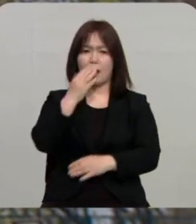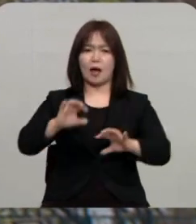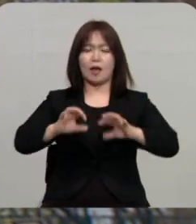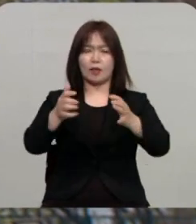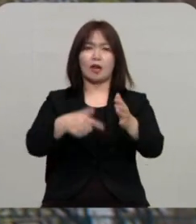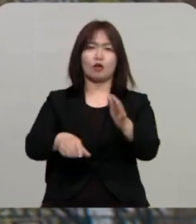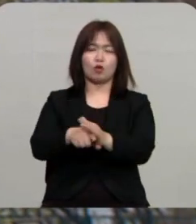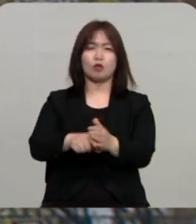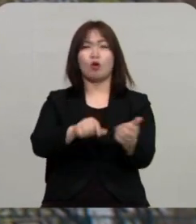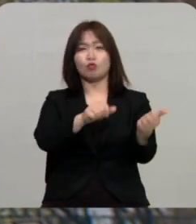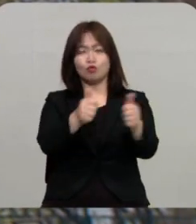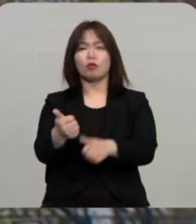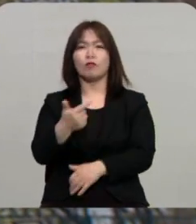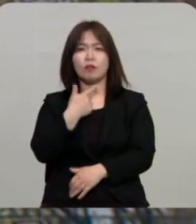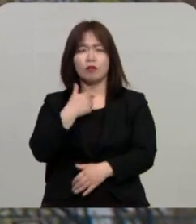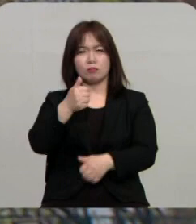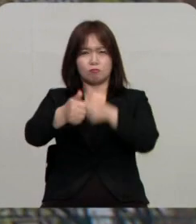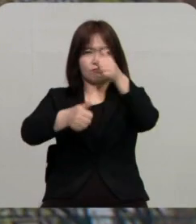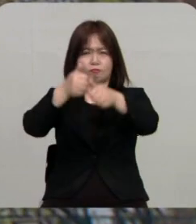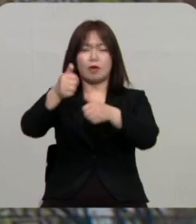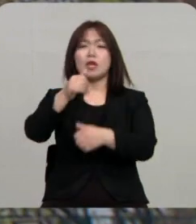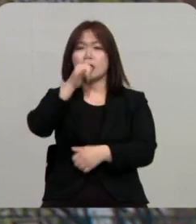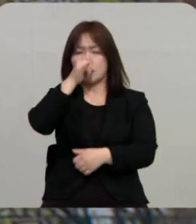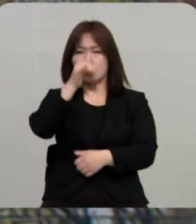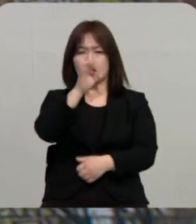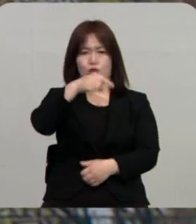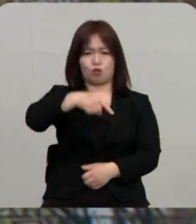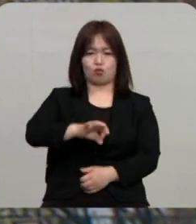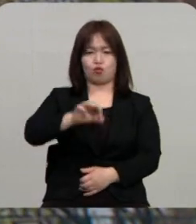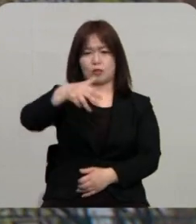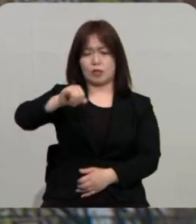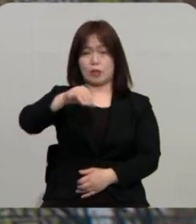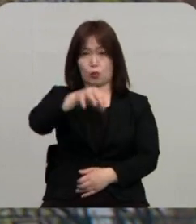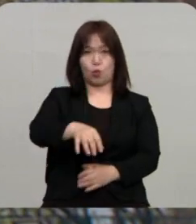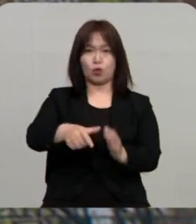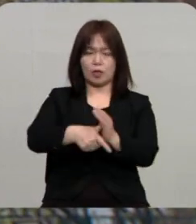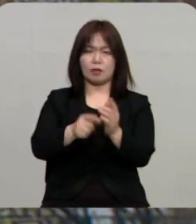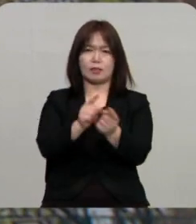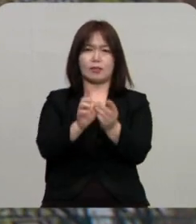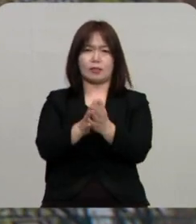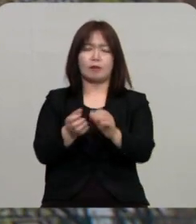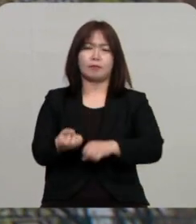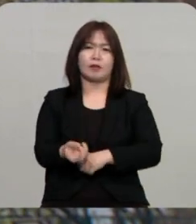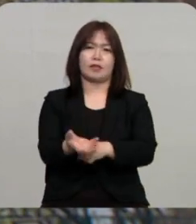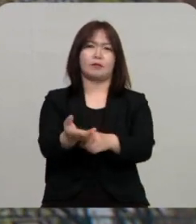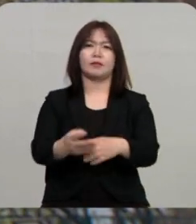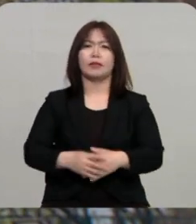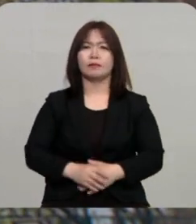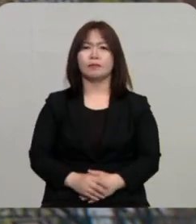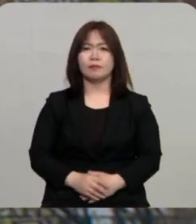위해 싸우다 숨진 선열들의 혼이 깃든 웅치 전적지를 서창석 기자가 소개합니다.